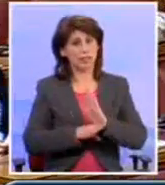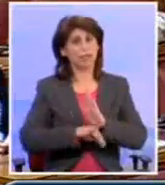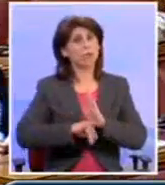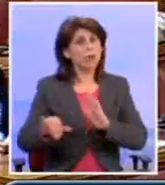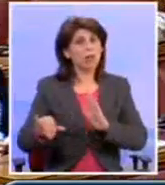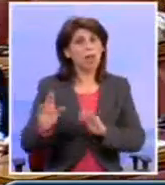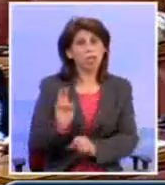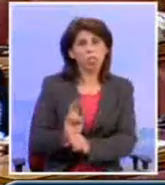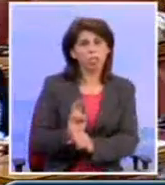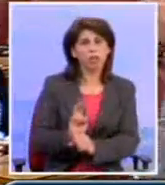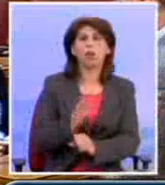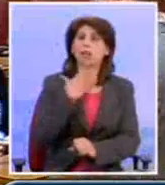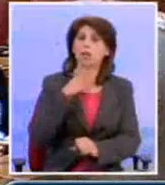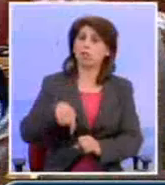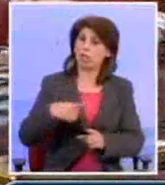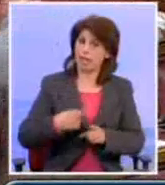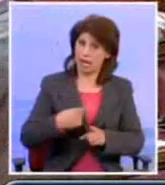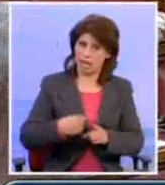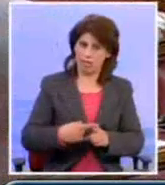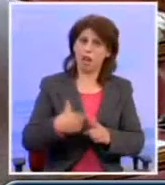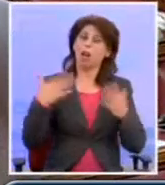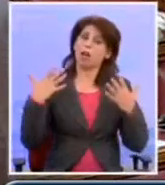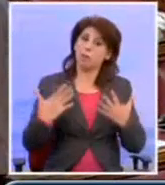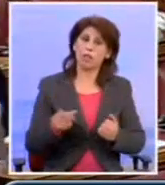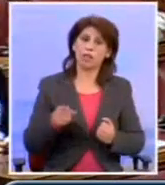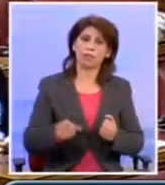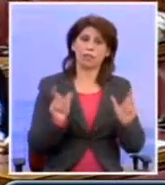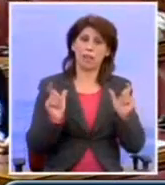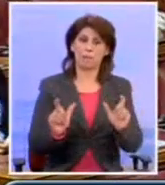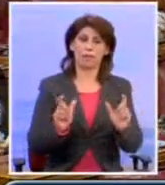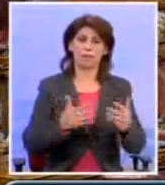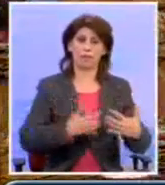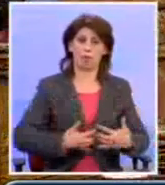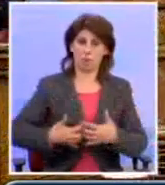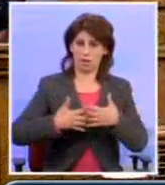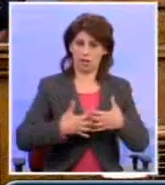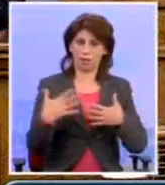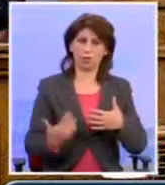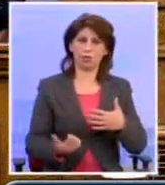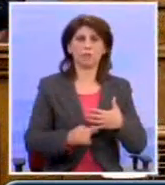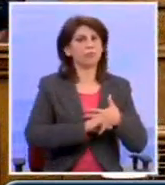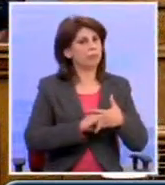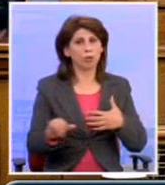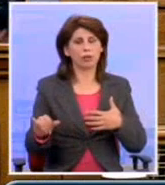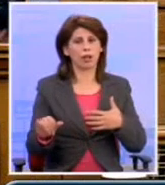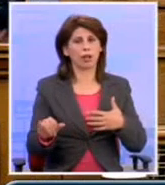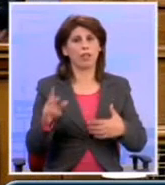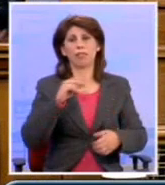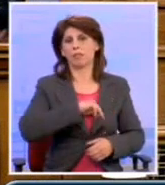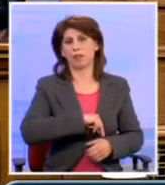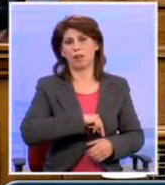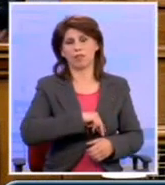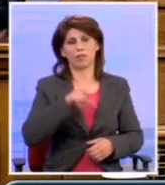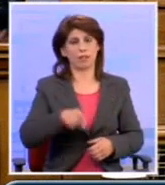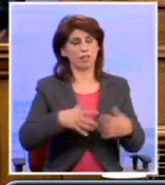ποτέ. Γι' αυτό και η χώρα μας που έχει αυτή την αμυντική βιομηχανία που έχει, ουδέποτε εποφελήθηκε